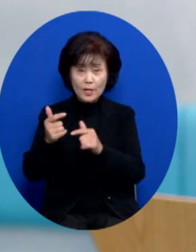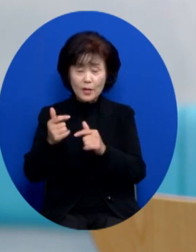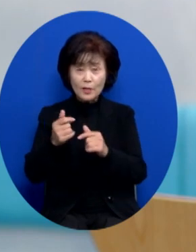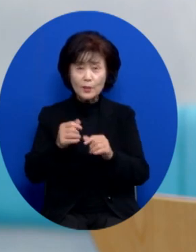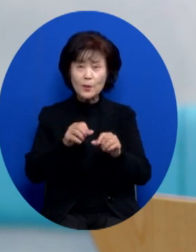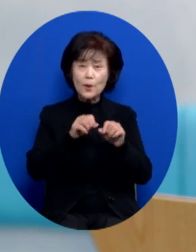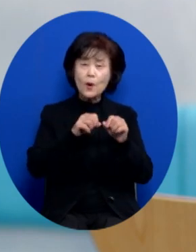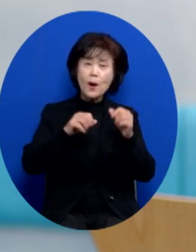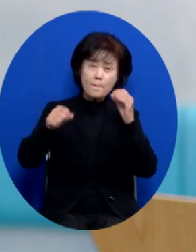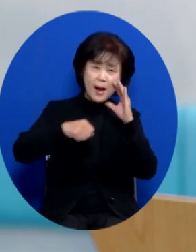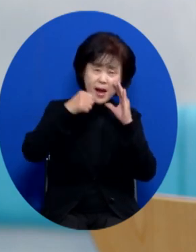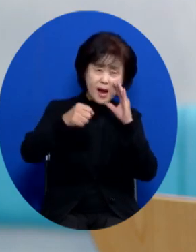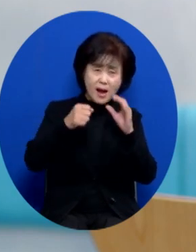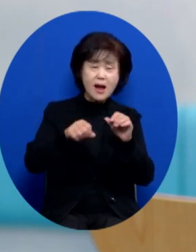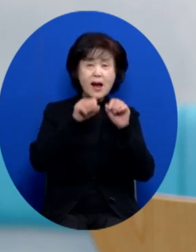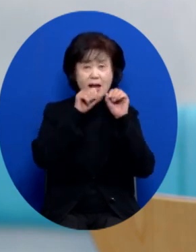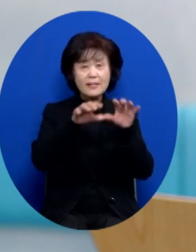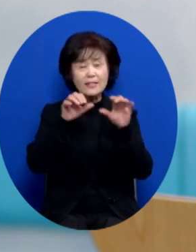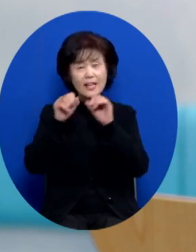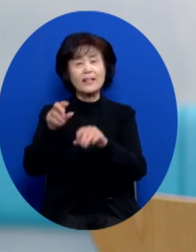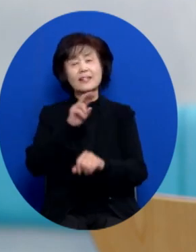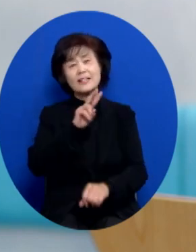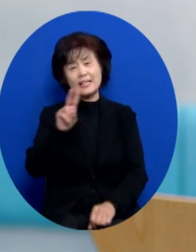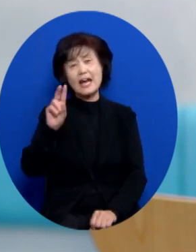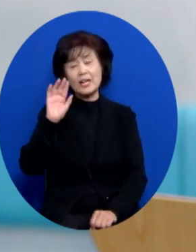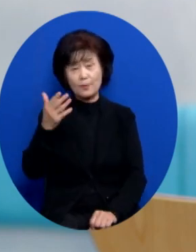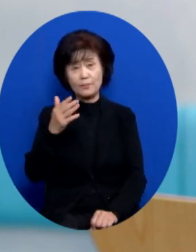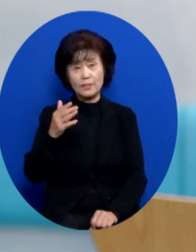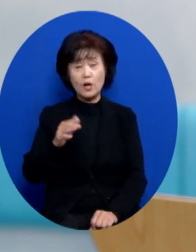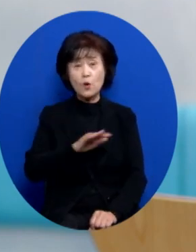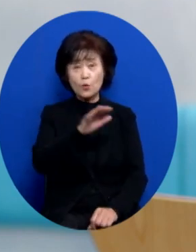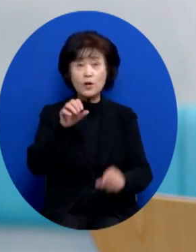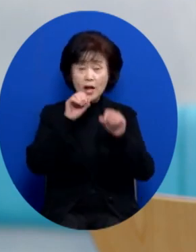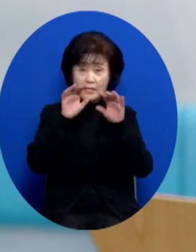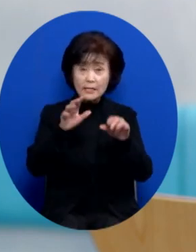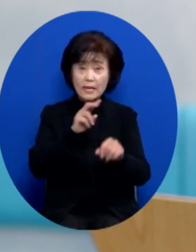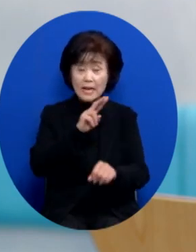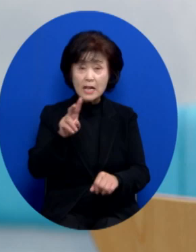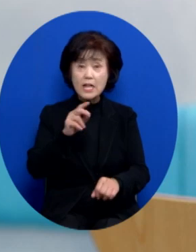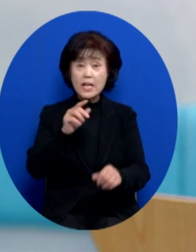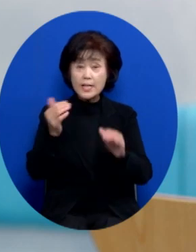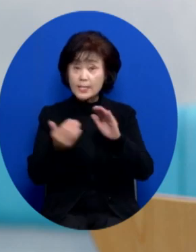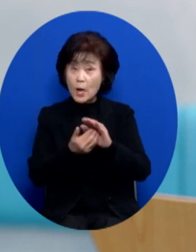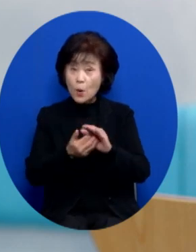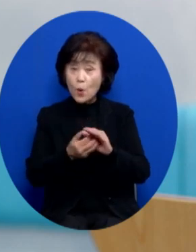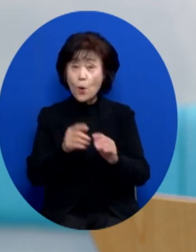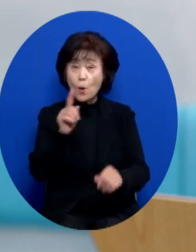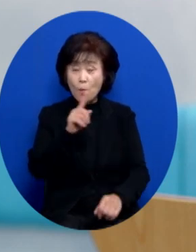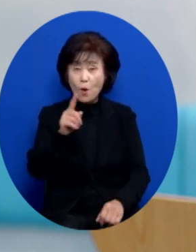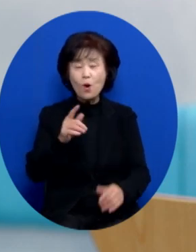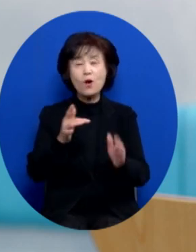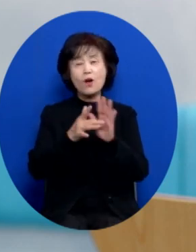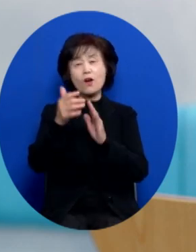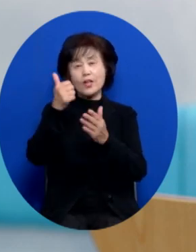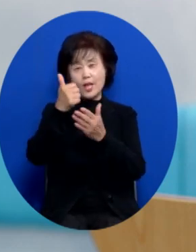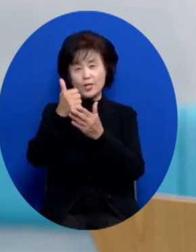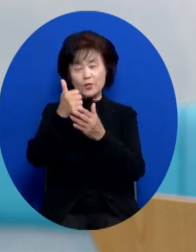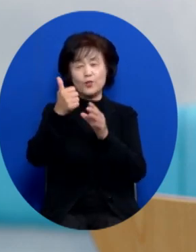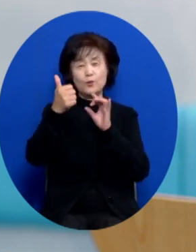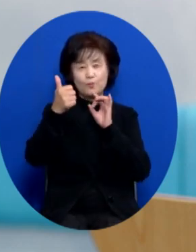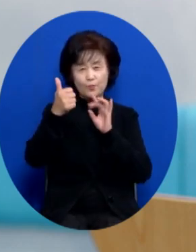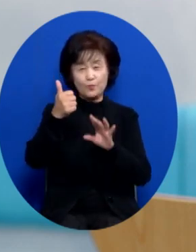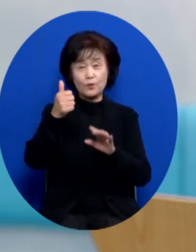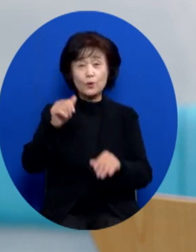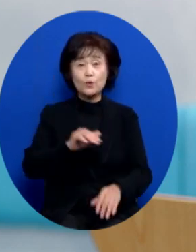합니다. 우리가 다른 사람에게 전할 수 있는 최고의 메시지는 예수밖에 없습니다.